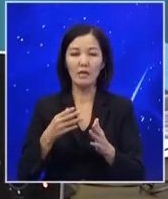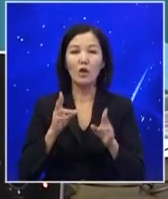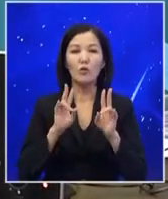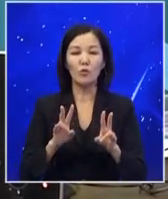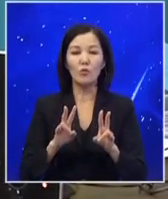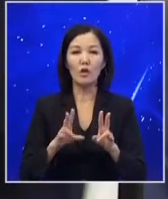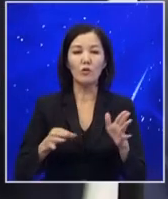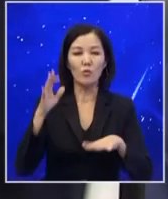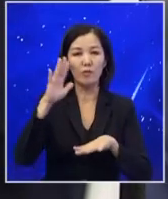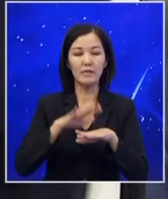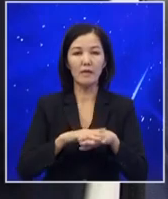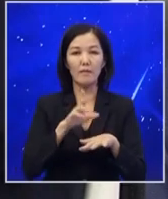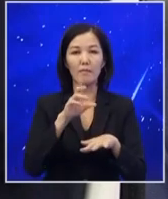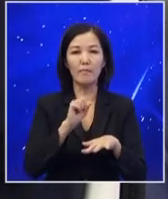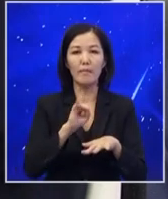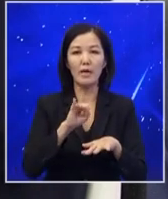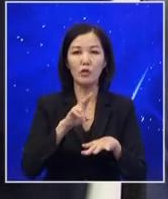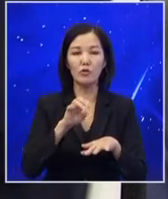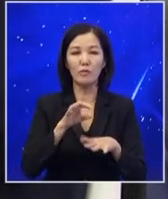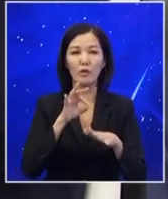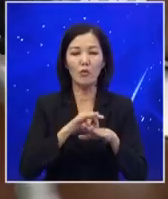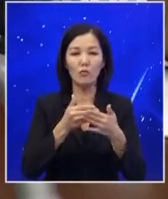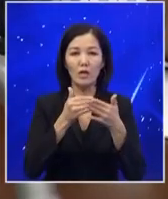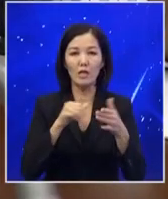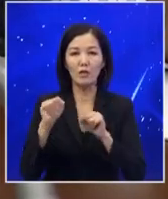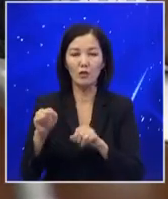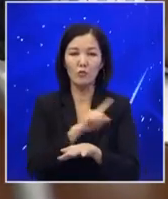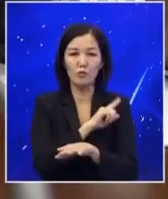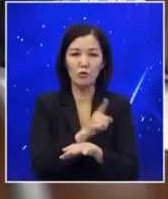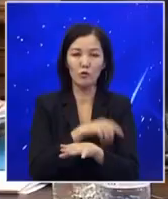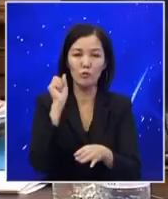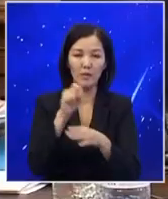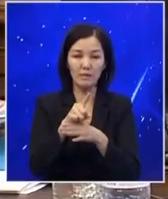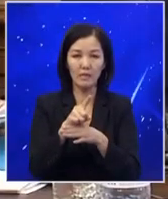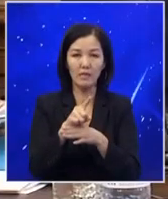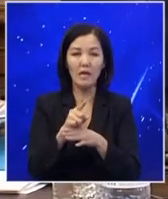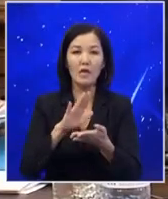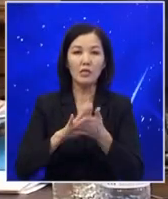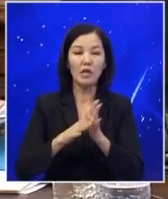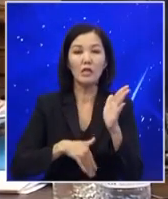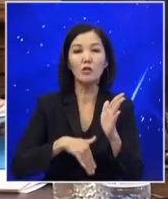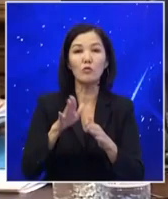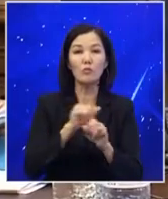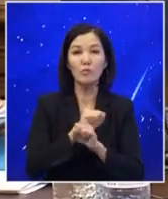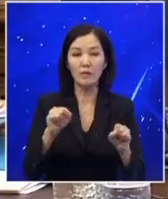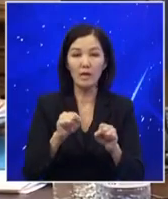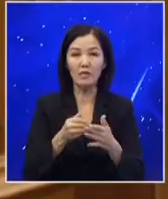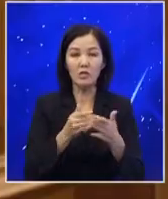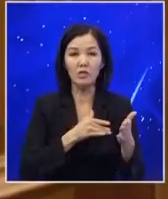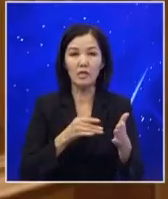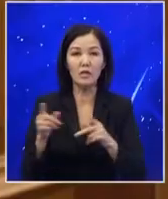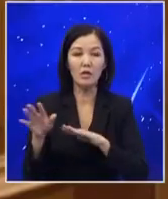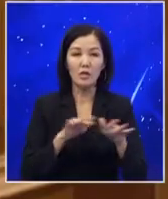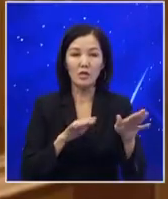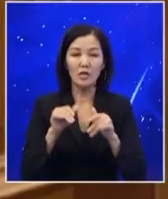де, Амандық Баталов, Батыржан Байжумановқа аурудың алдын алу шарасын күшейтуді қатаң тапсырды. Жағдайды ушықтырып алмас үшін жедел әрекет ету